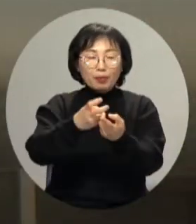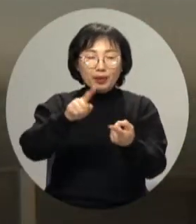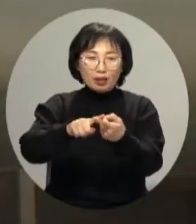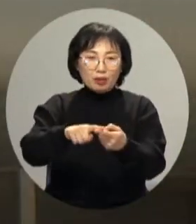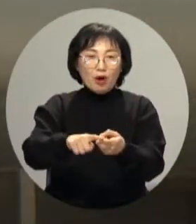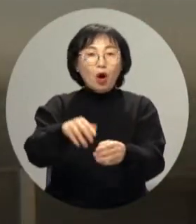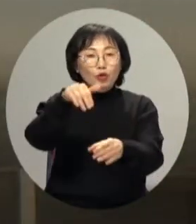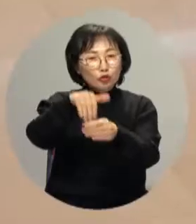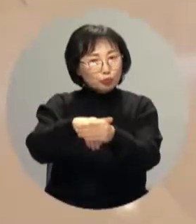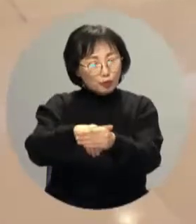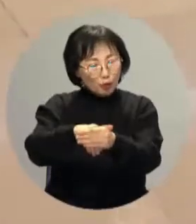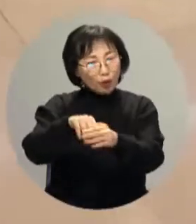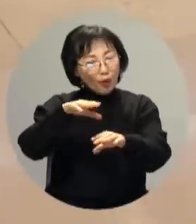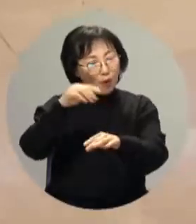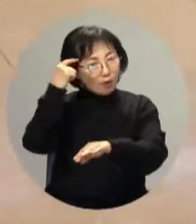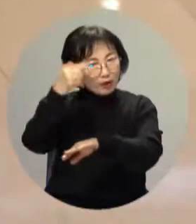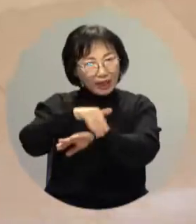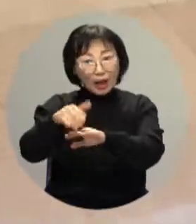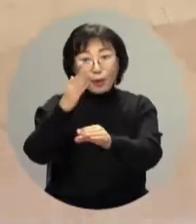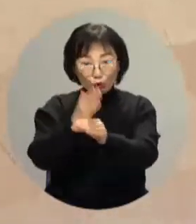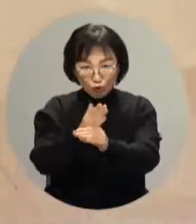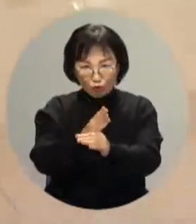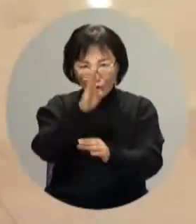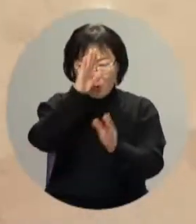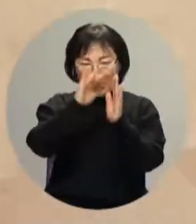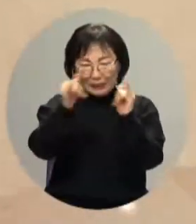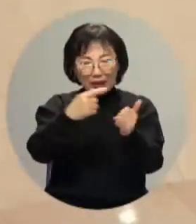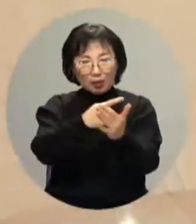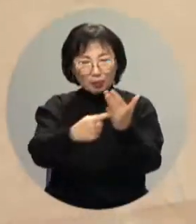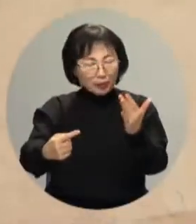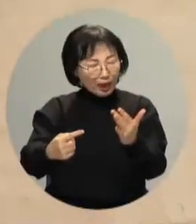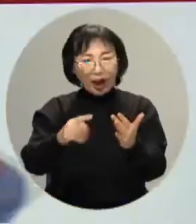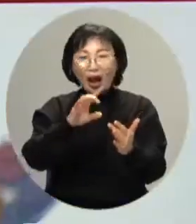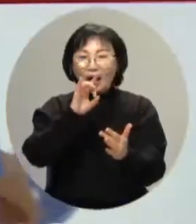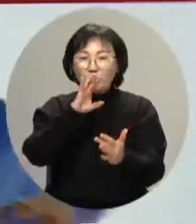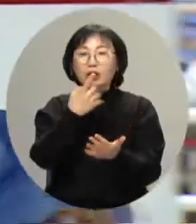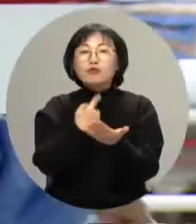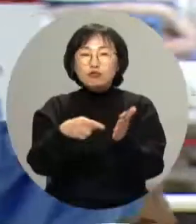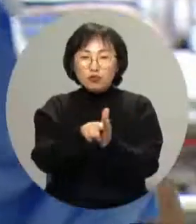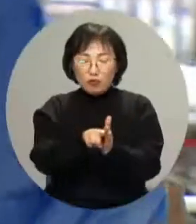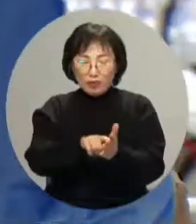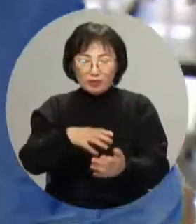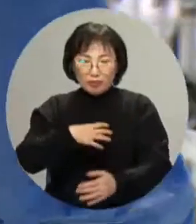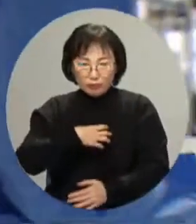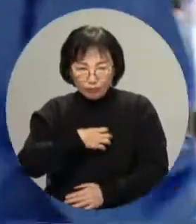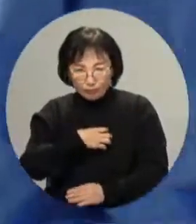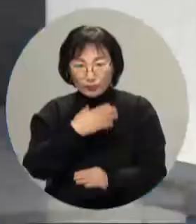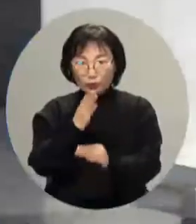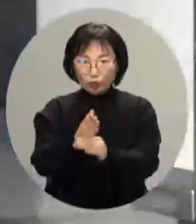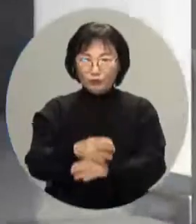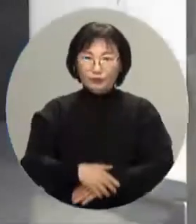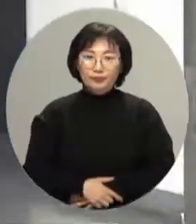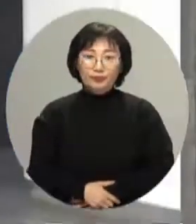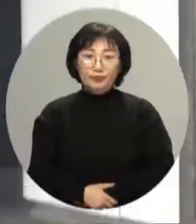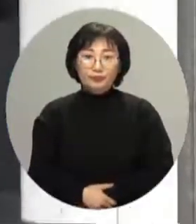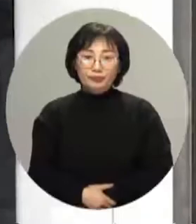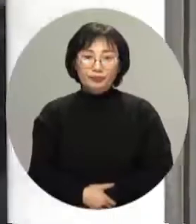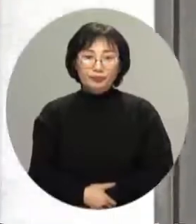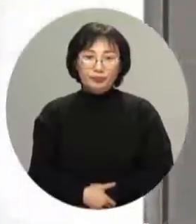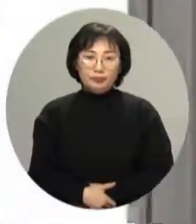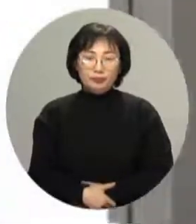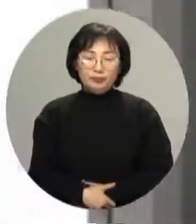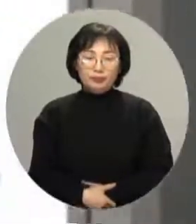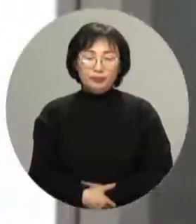강대강 대치 속에 자칫 환자들의 피해로 이어지지 않을까 우려가 깊어지고 있습니다 MBC 뉴스